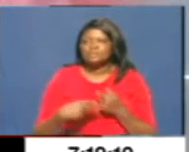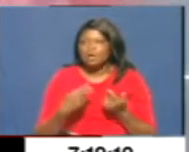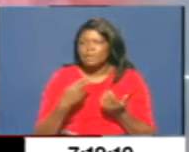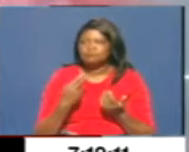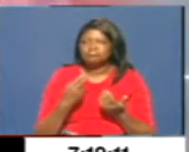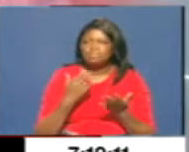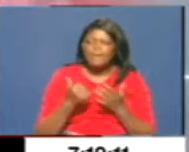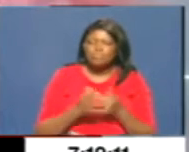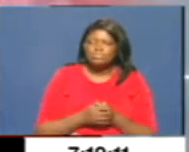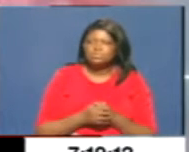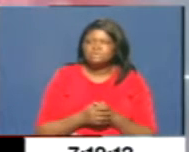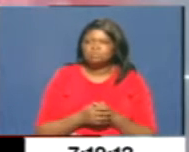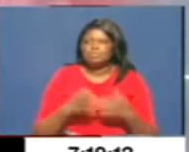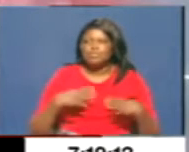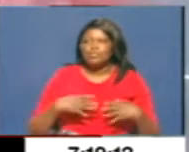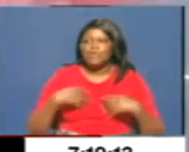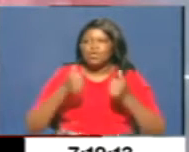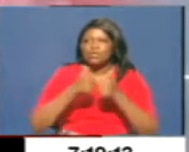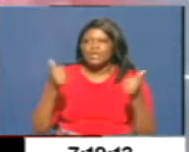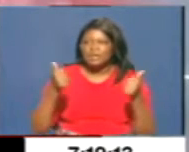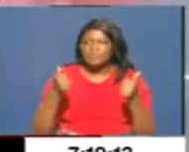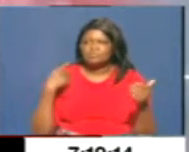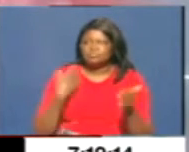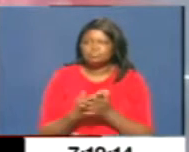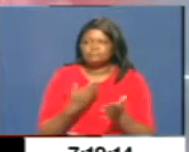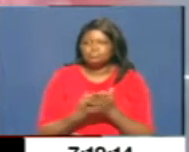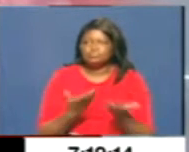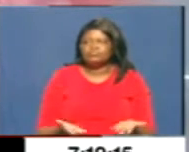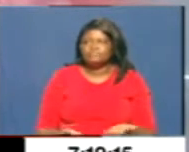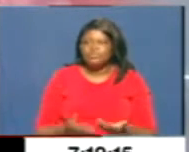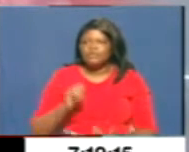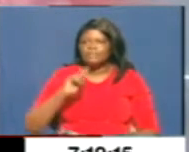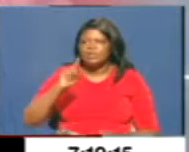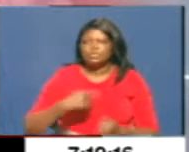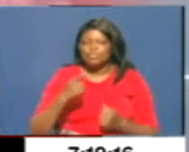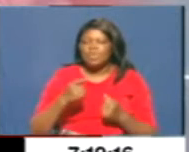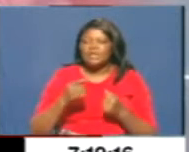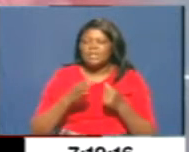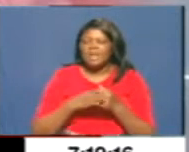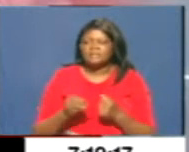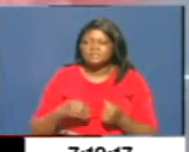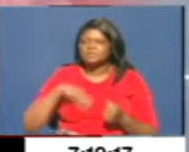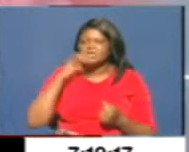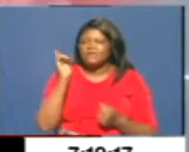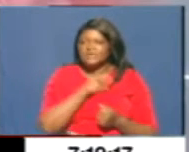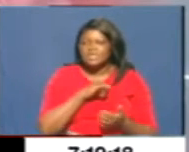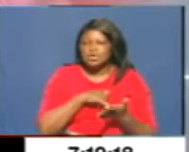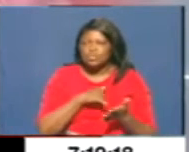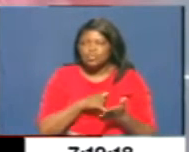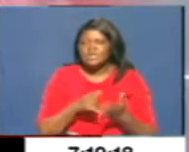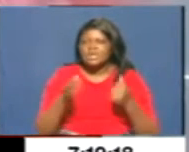1,244,237 jumla ya waliopona nchini. Kufikia sasa, jumla ya watu 5,190 wameaga dunia, vikiwemo vifo